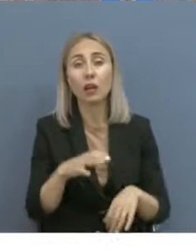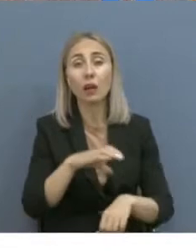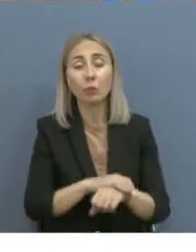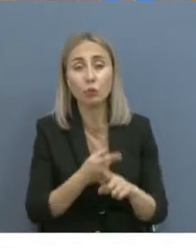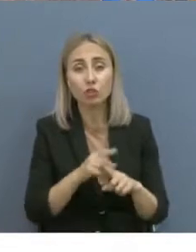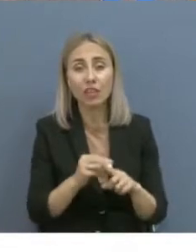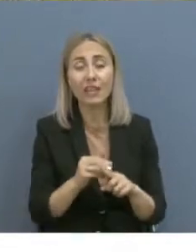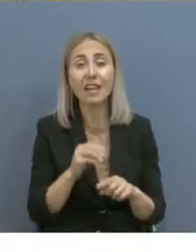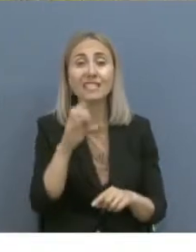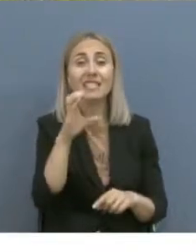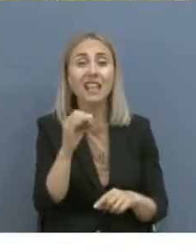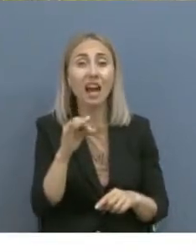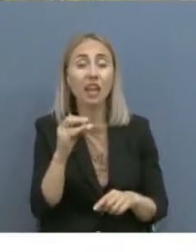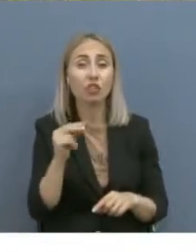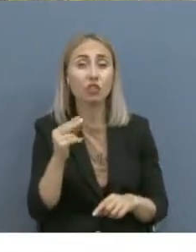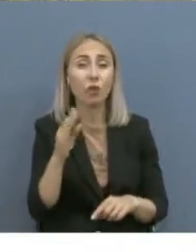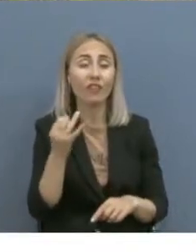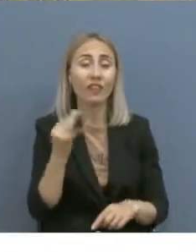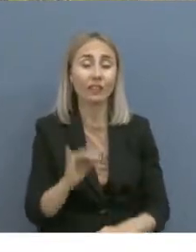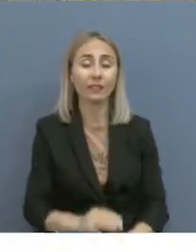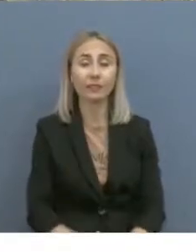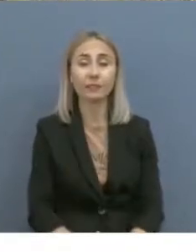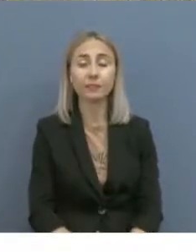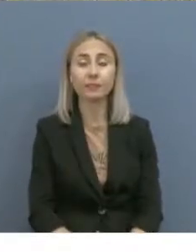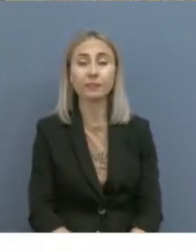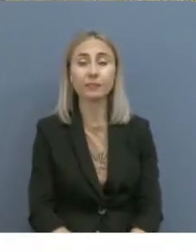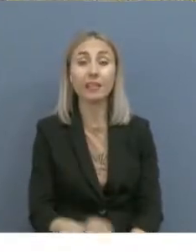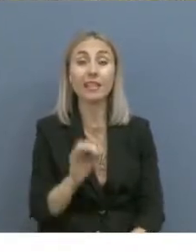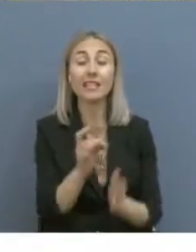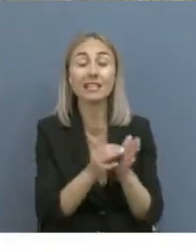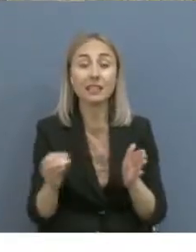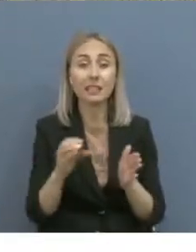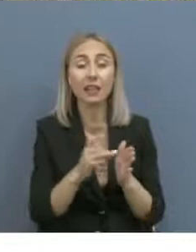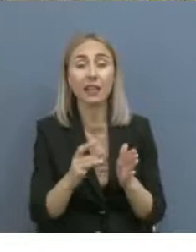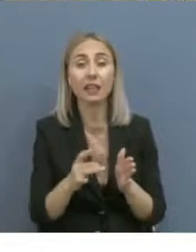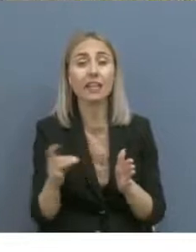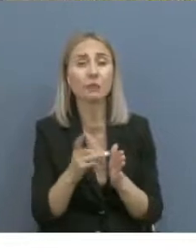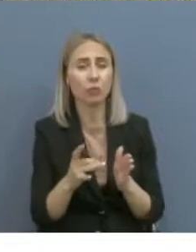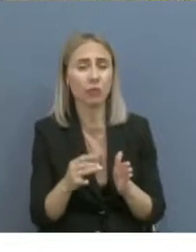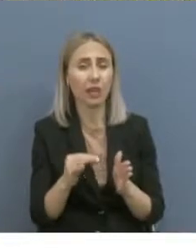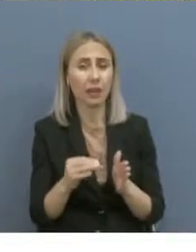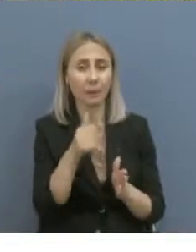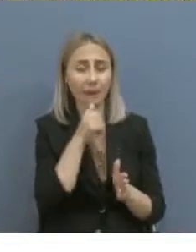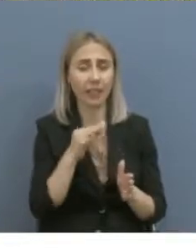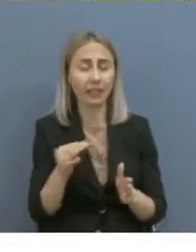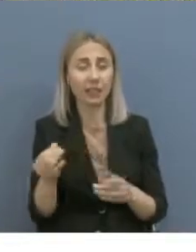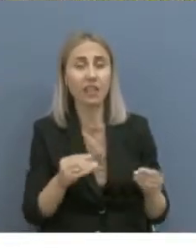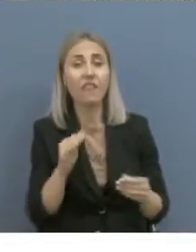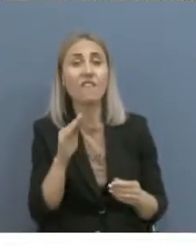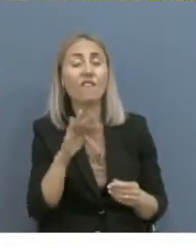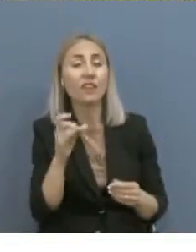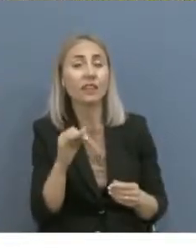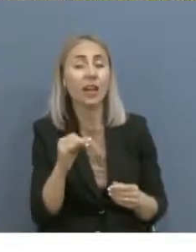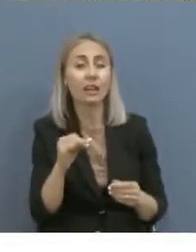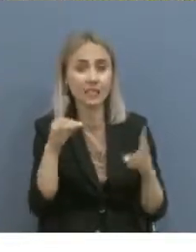Есейским районным филиалом фитосанитарлық диагностика және болжауларын республикалық әдістемелік орталығының Есіл аудандық филиалы